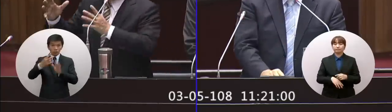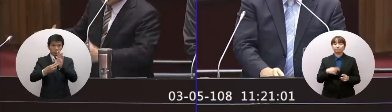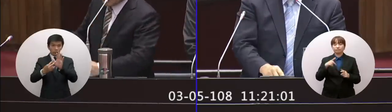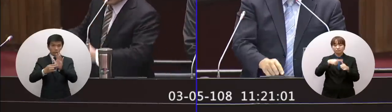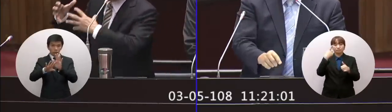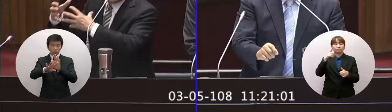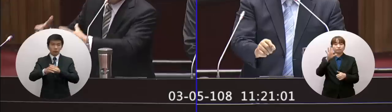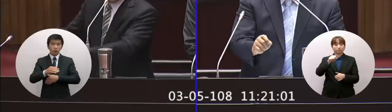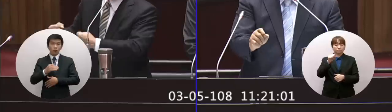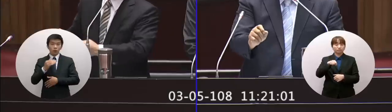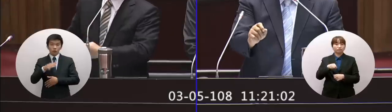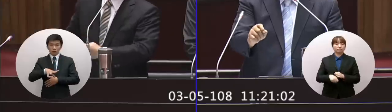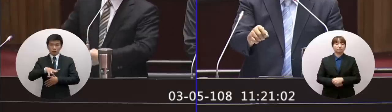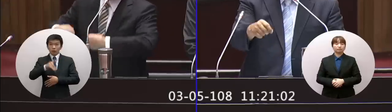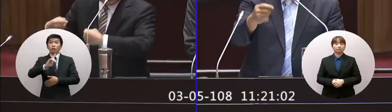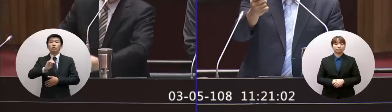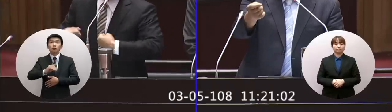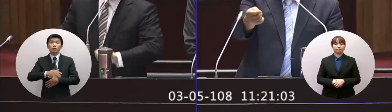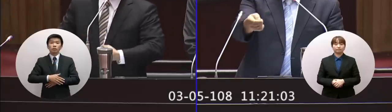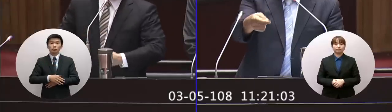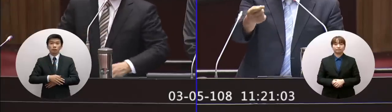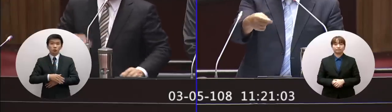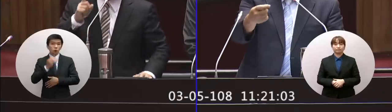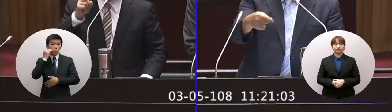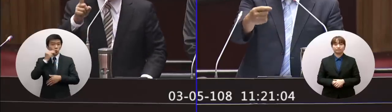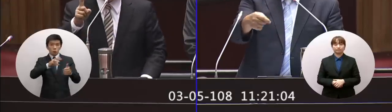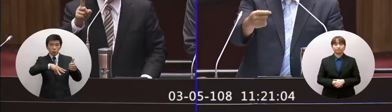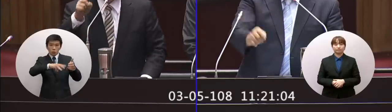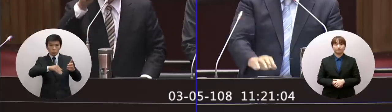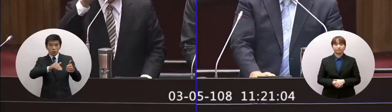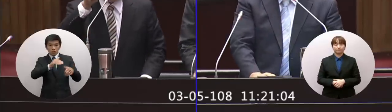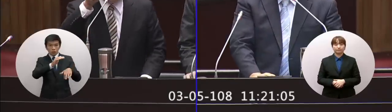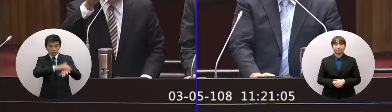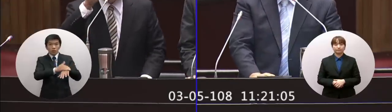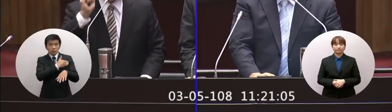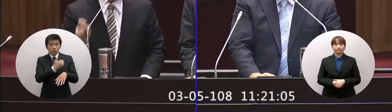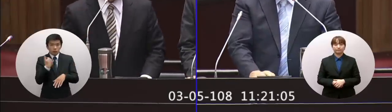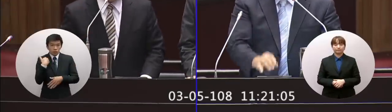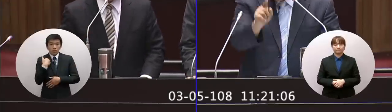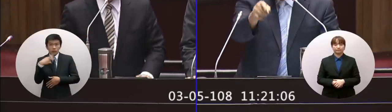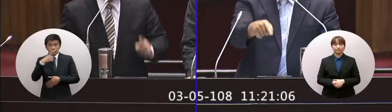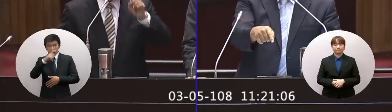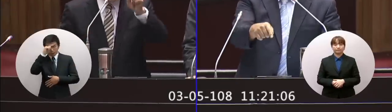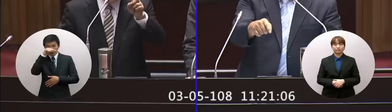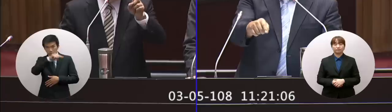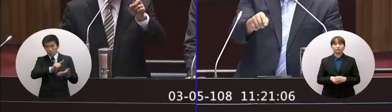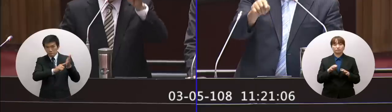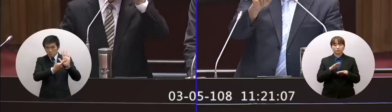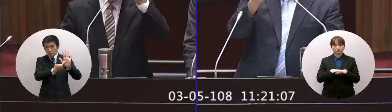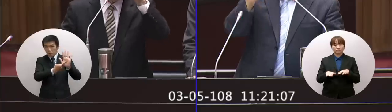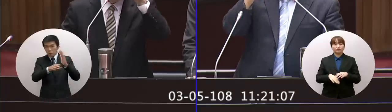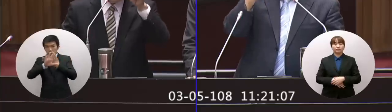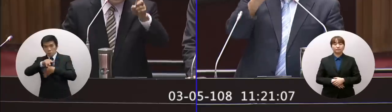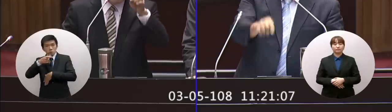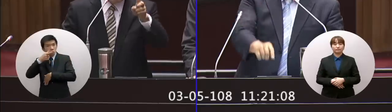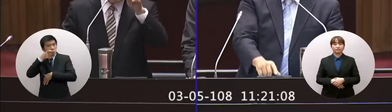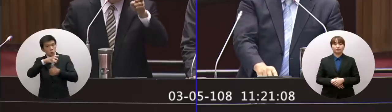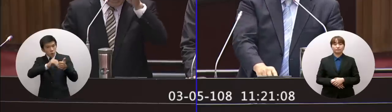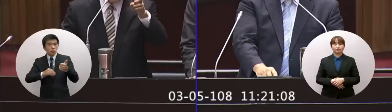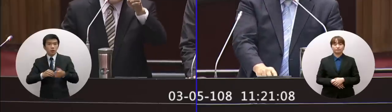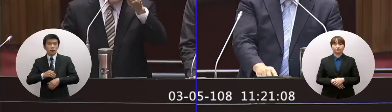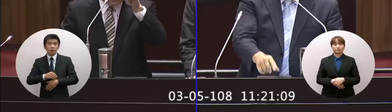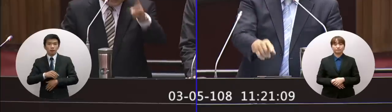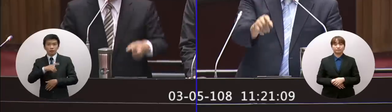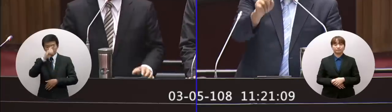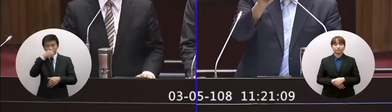同意啊， 但先让他有这个整个做起来，我还希望作为一个典范， 对， 甚至也还是地